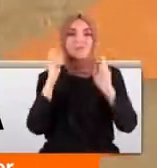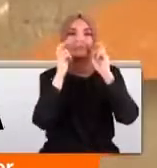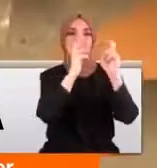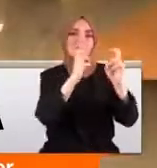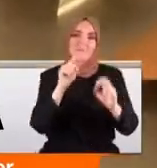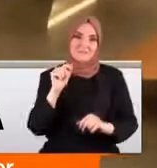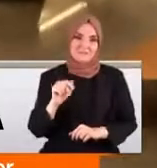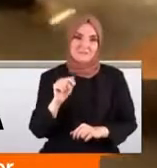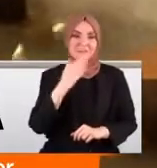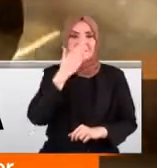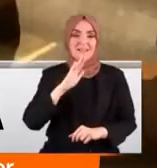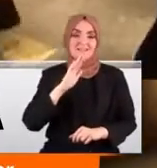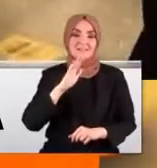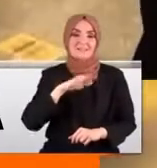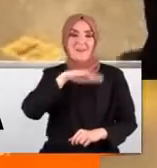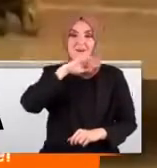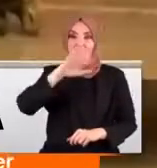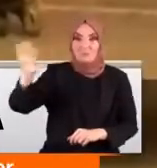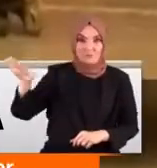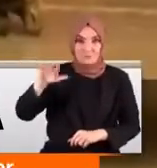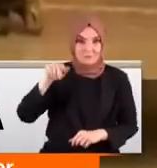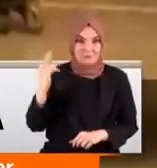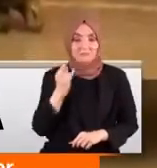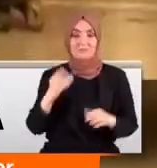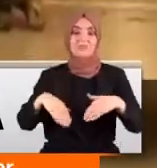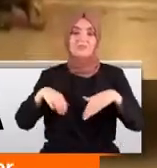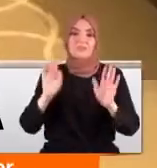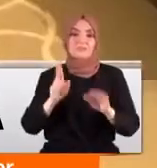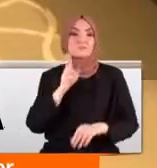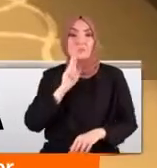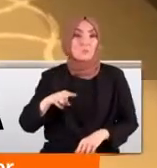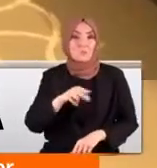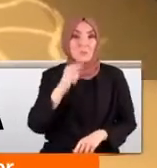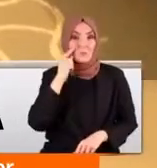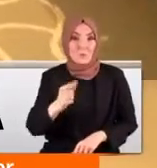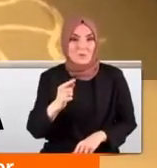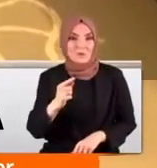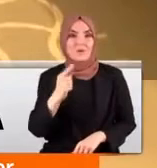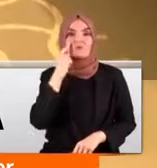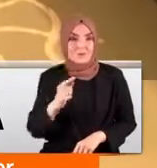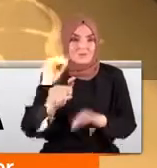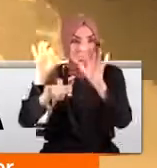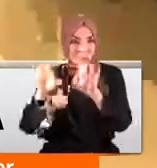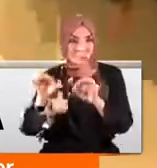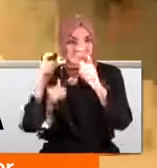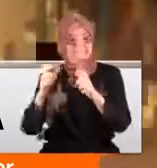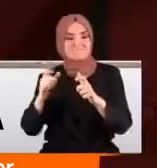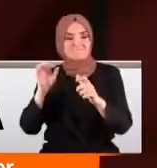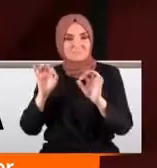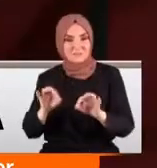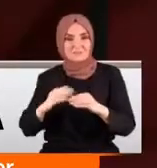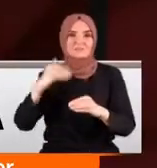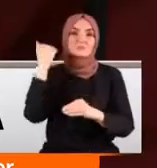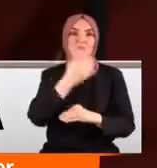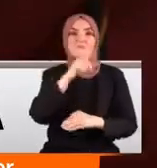etmiyor. Son yolculuğuna Göztepe'den başladı. Metroyla önce Kartal'a, oradan da Tavşantepe'ye kadar gitti. Uslu bir yolcumuz.